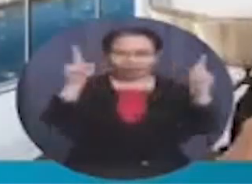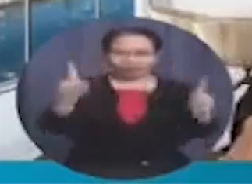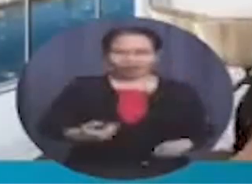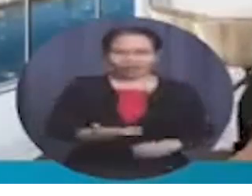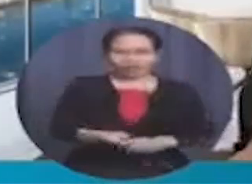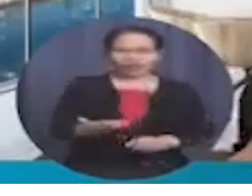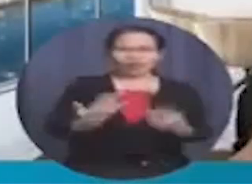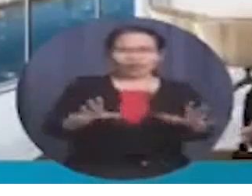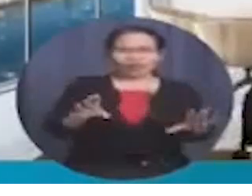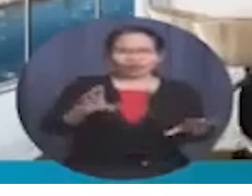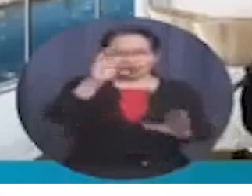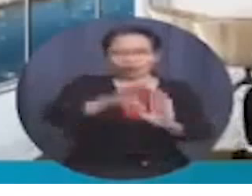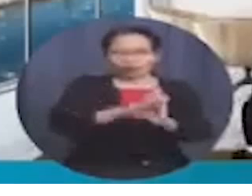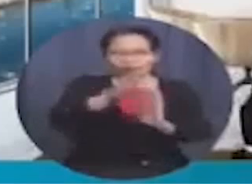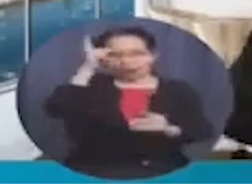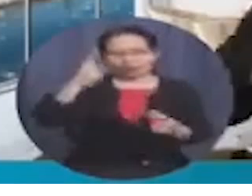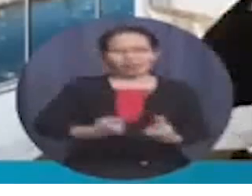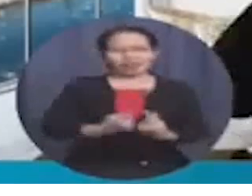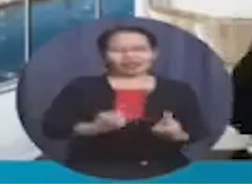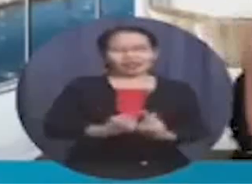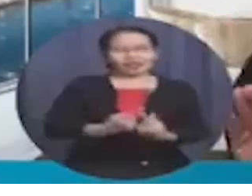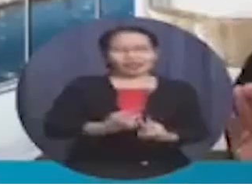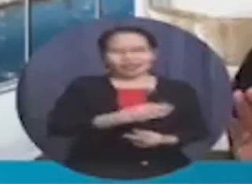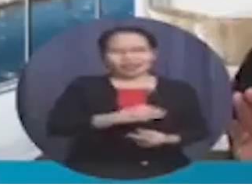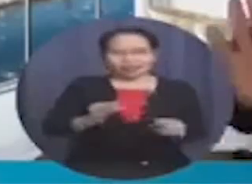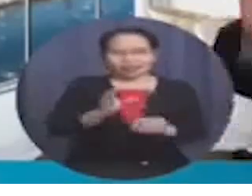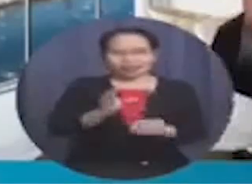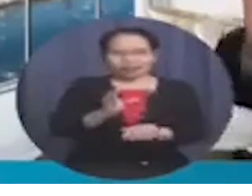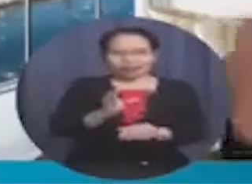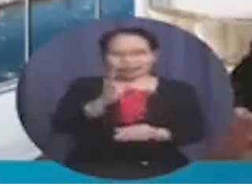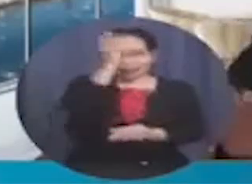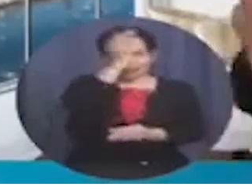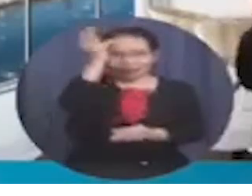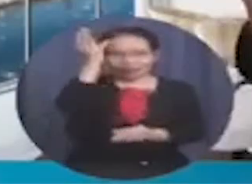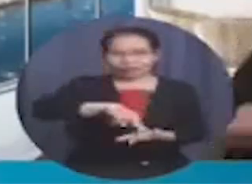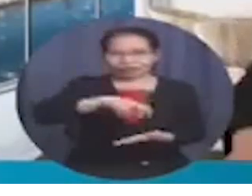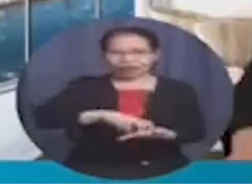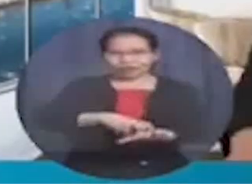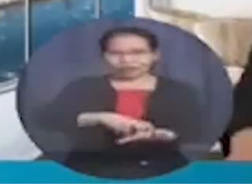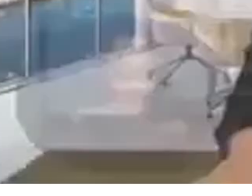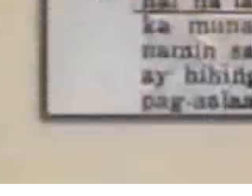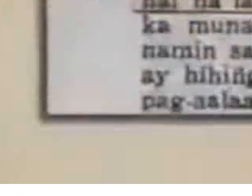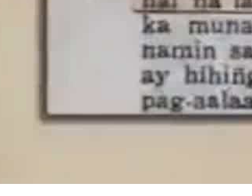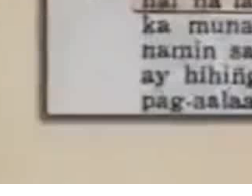ng kasalanan. Dapat daw pagkagising, sabi ng katisismo, lumuhod ka na sa isang